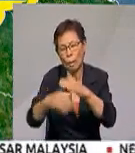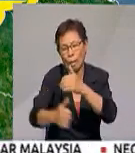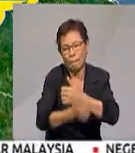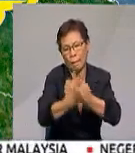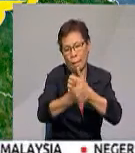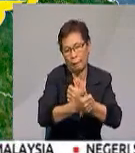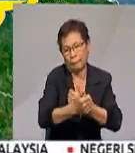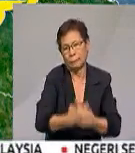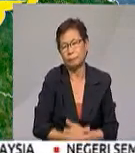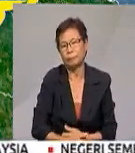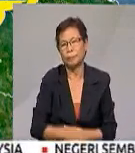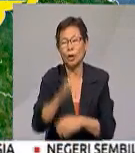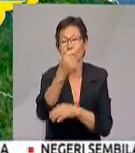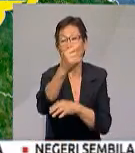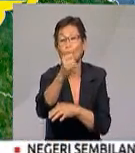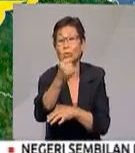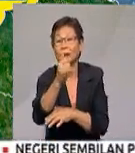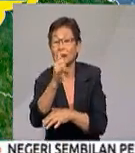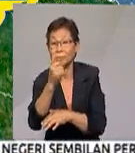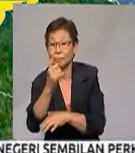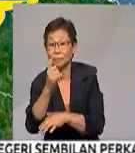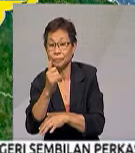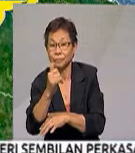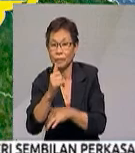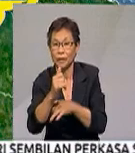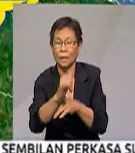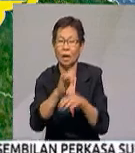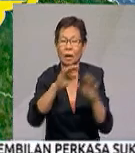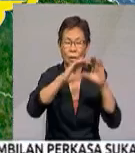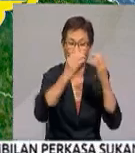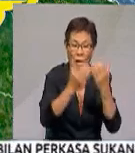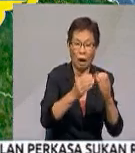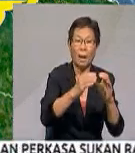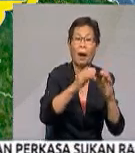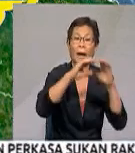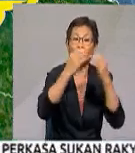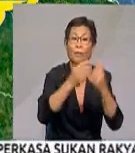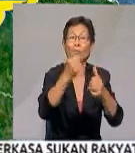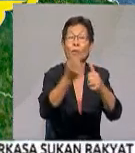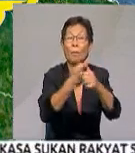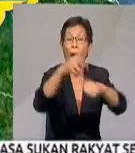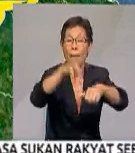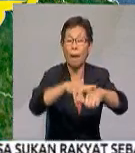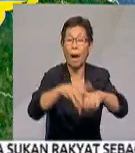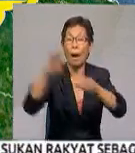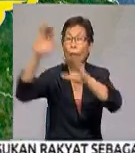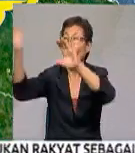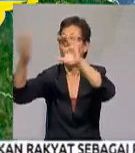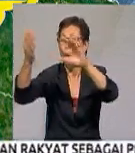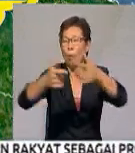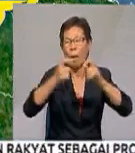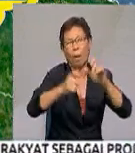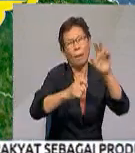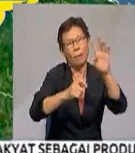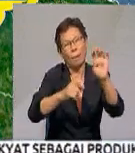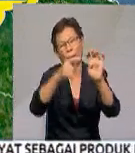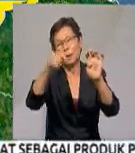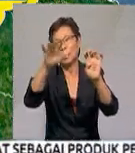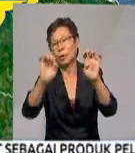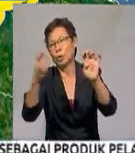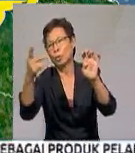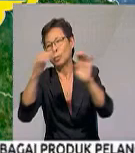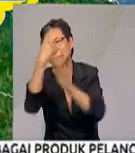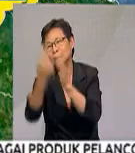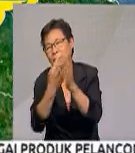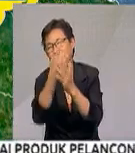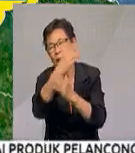feri. Bagi warna kuning ini pula, amaran kategori pertama iaitu angin berkelajuan sekitar 40 hingga 50 km sejam dan